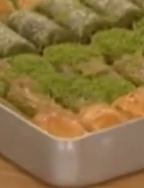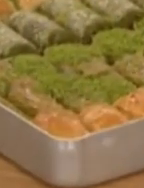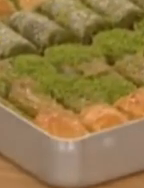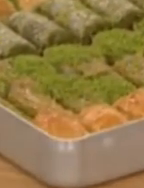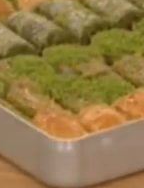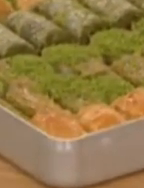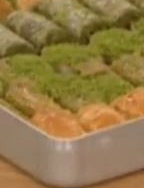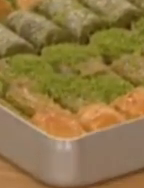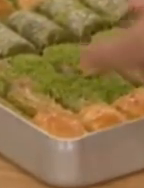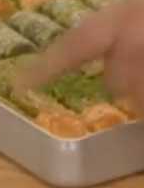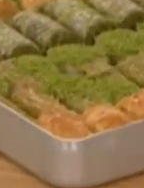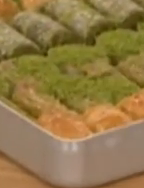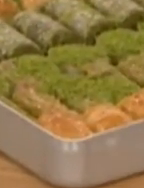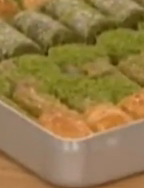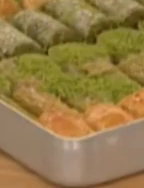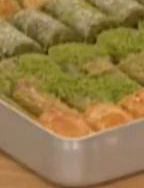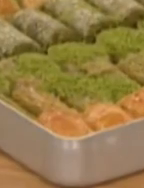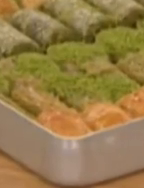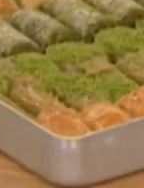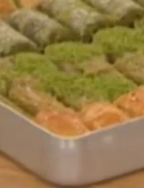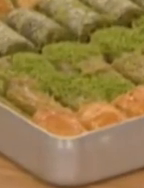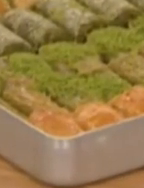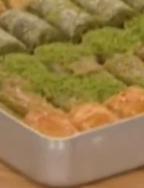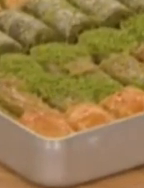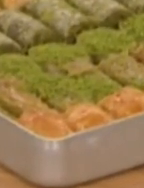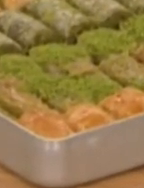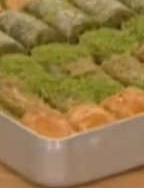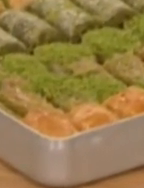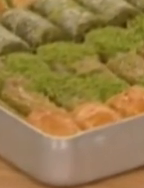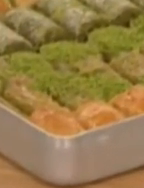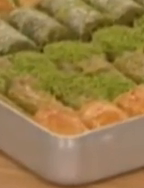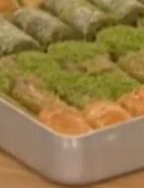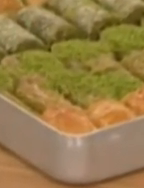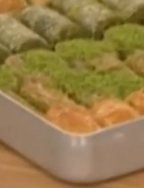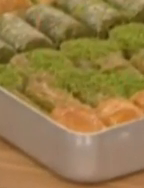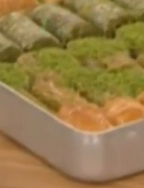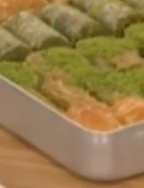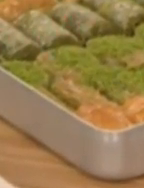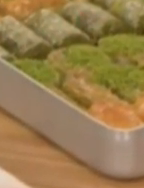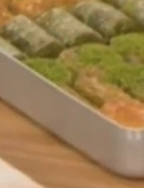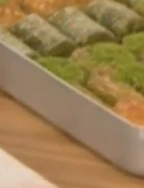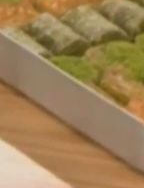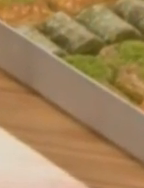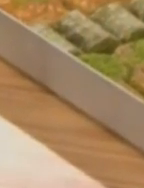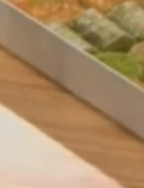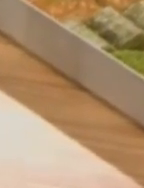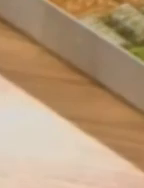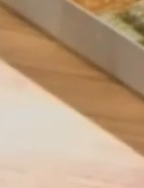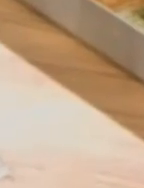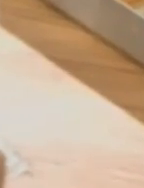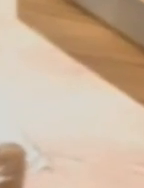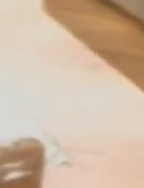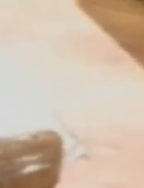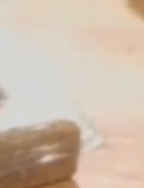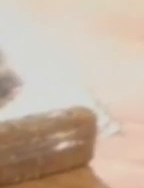kuru baklava. Peki bakın, biz niye şunu soracağım. Evet. Bizim damak zevkimiz de bu Türklerin. Evet. Yani biz çok şuruplu seviyoruz. Yok bizimki